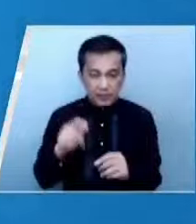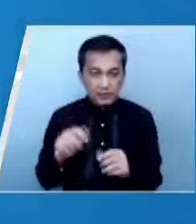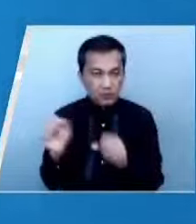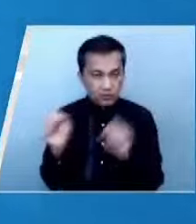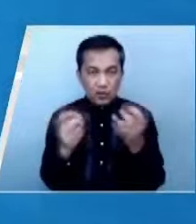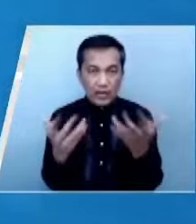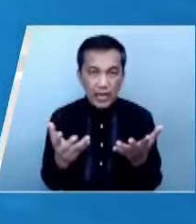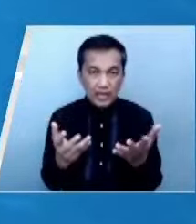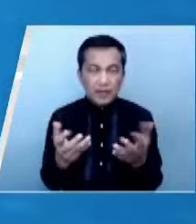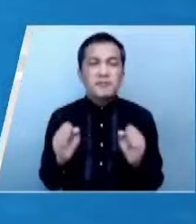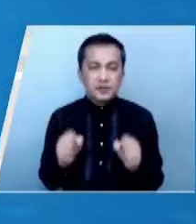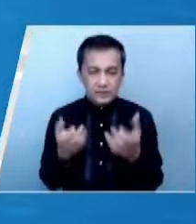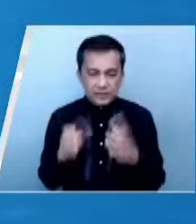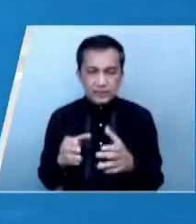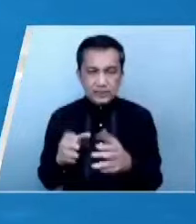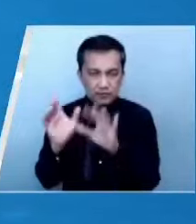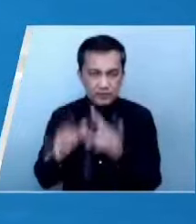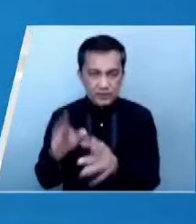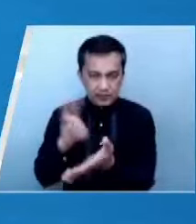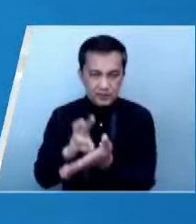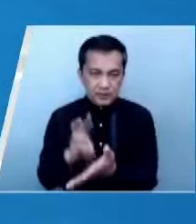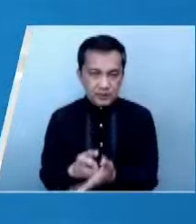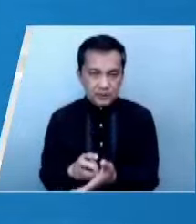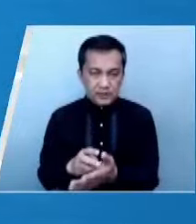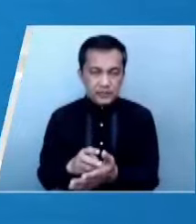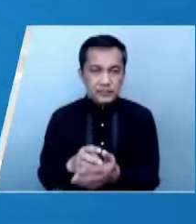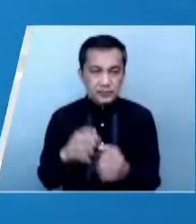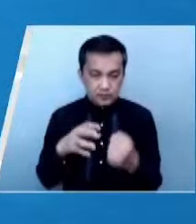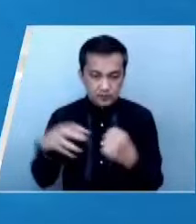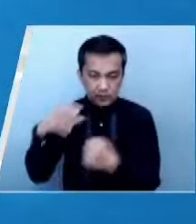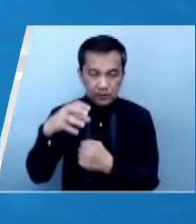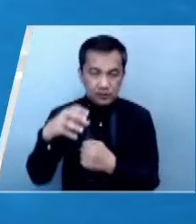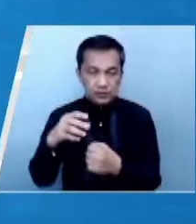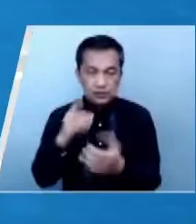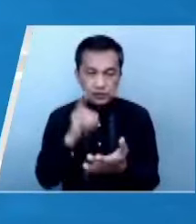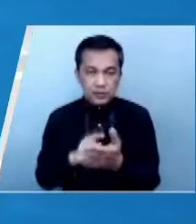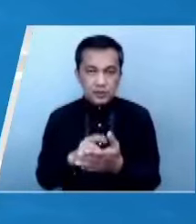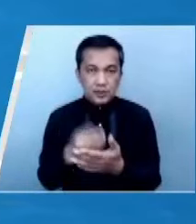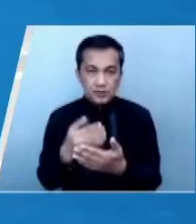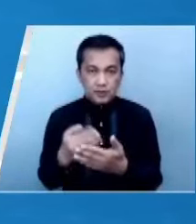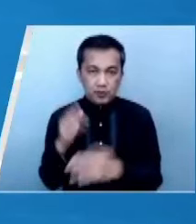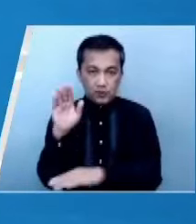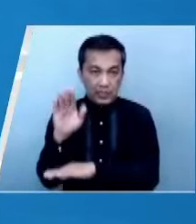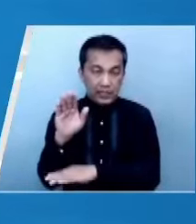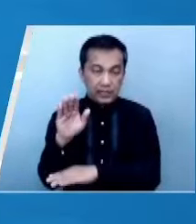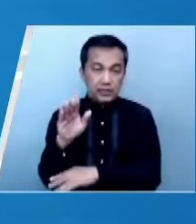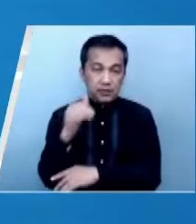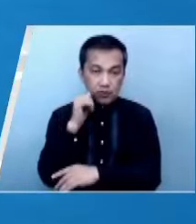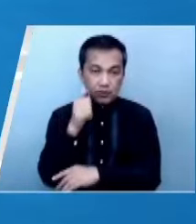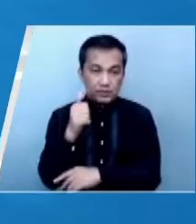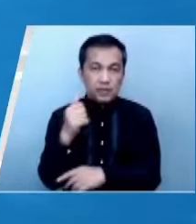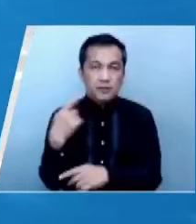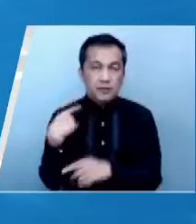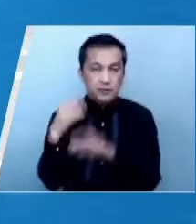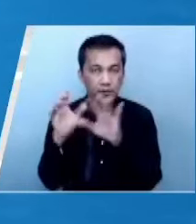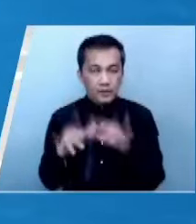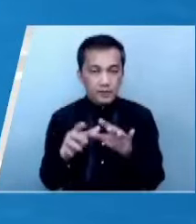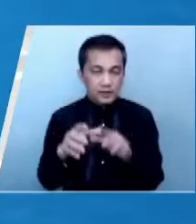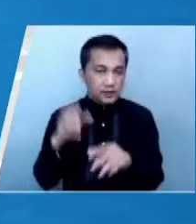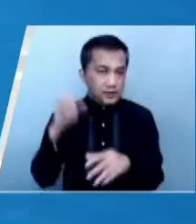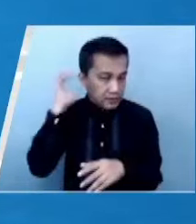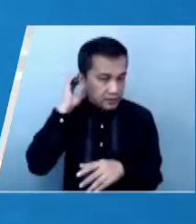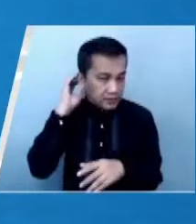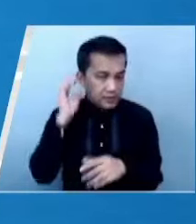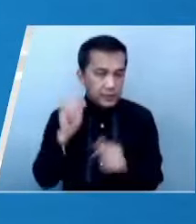Weather, bago magtanghali bukas, may pag-ulan sa ilang bahagi ng Mindanao, kasama ang Zamboanga Peninsula, Soksarjen, Northern Mindanao at Davao